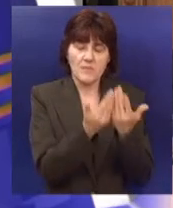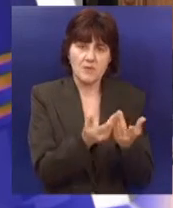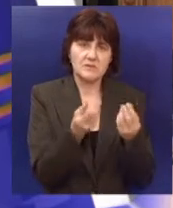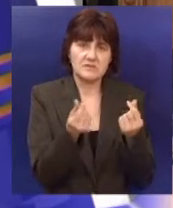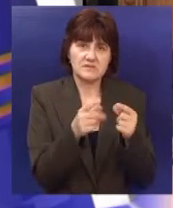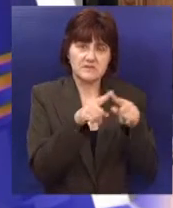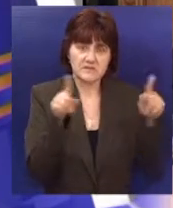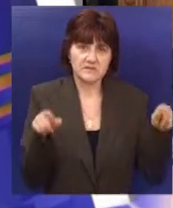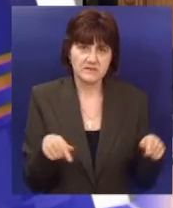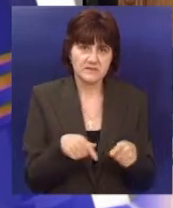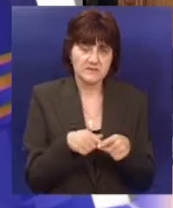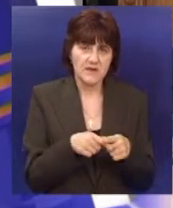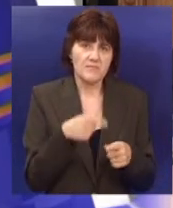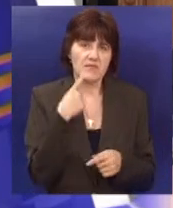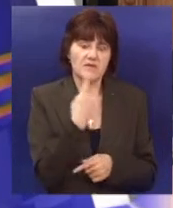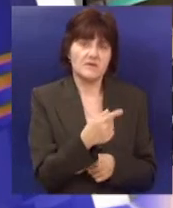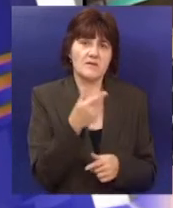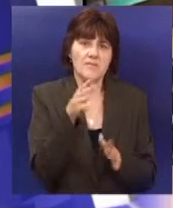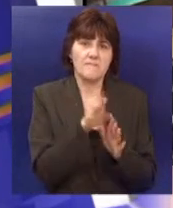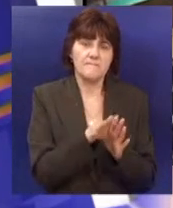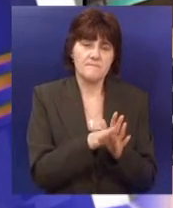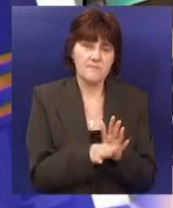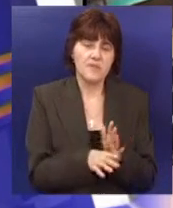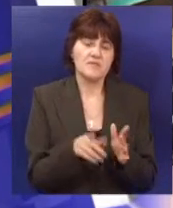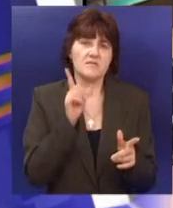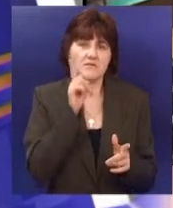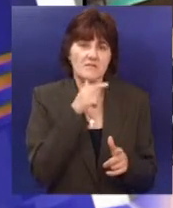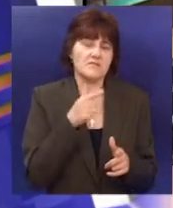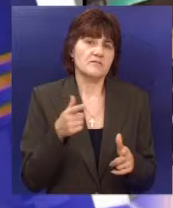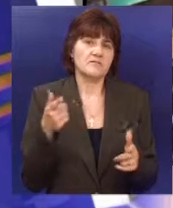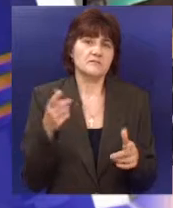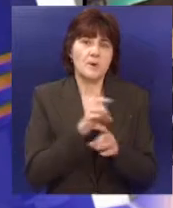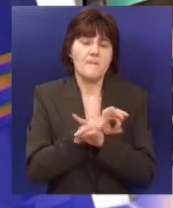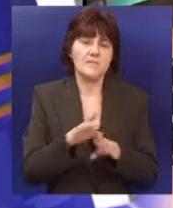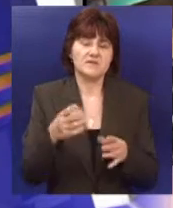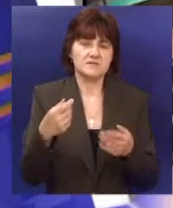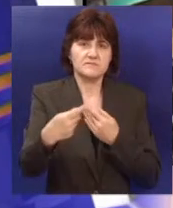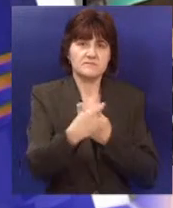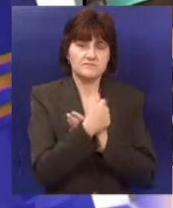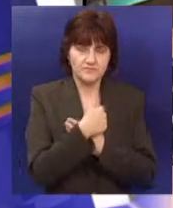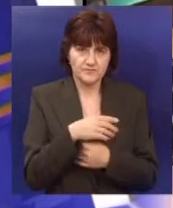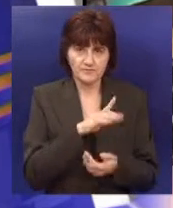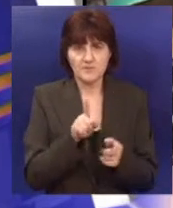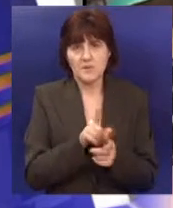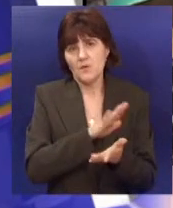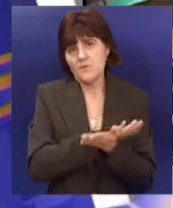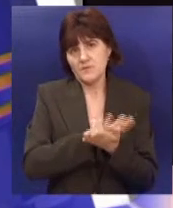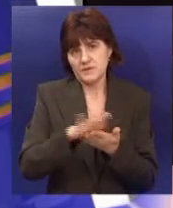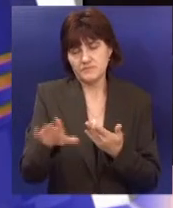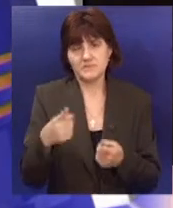otuđi ili da u zakup građevinsko zemljište po ceni manjoj od tržišne, odnosno zakup bez naknade. U planu je